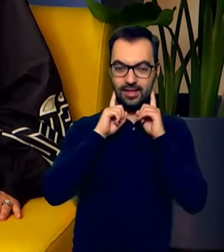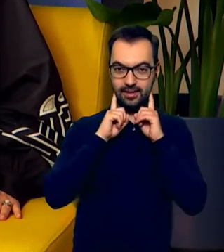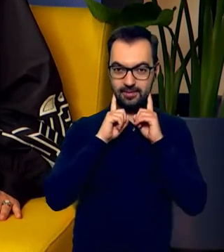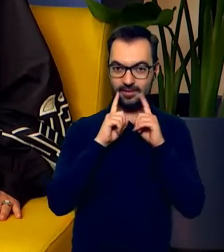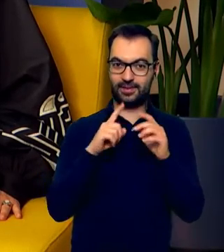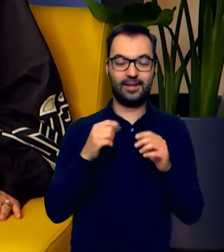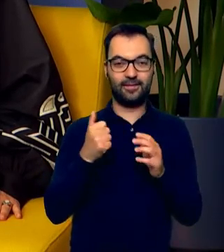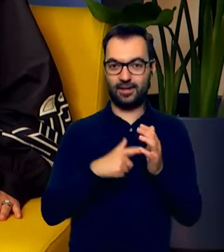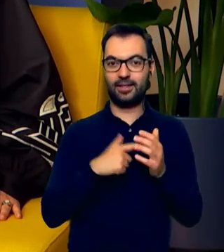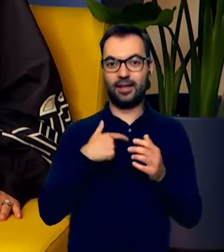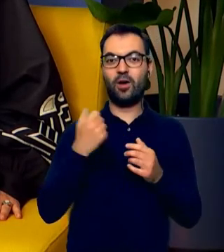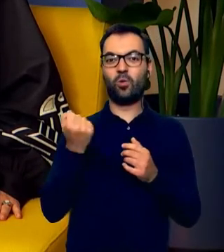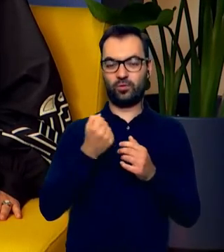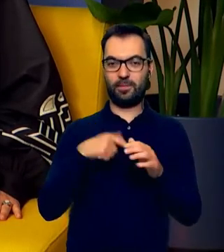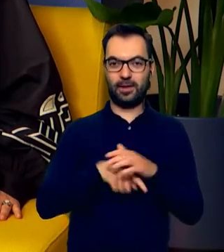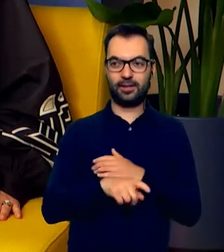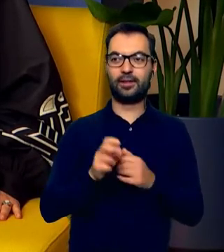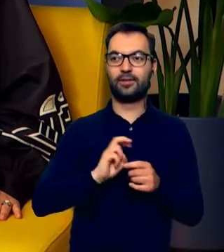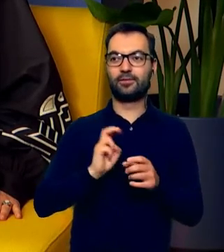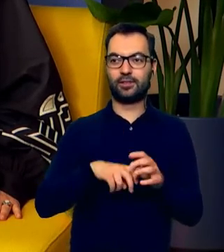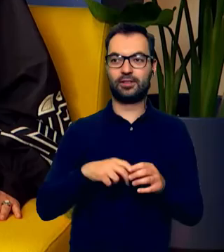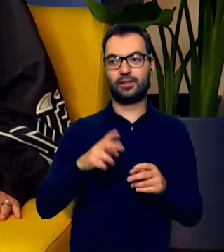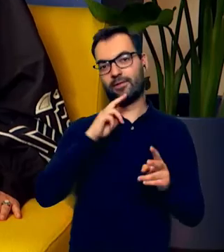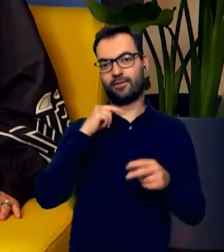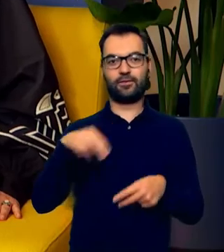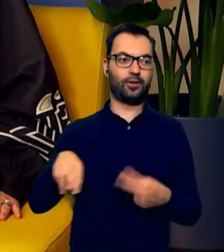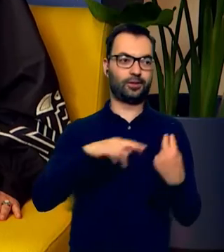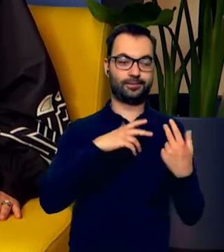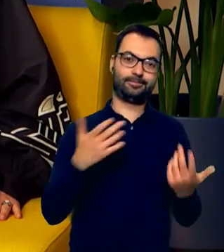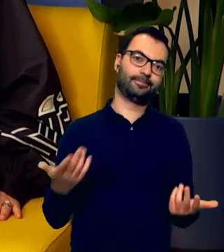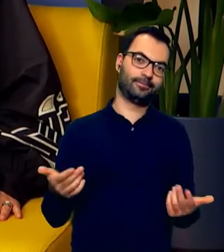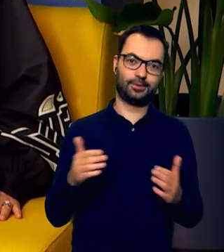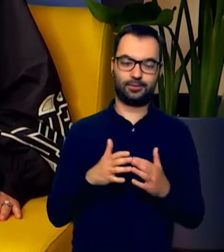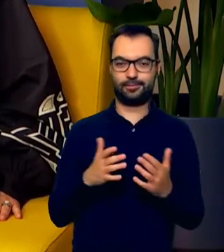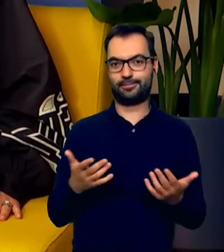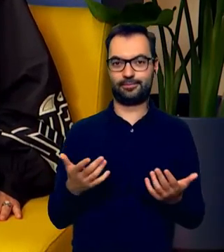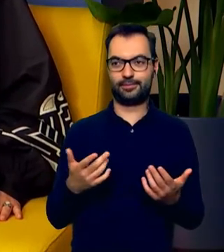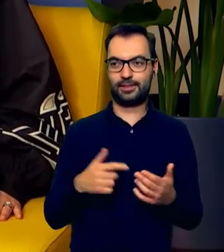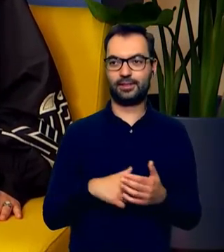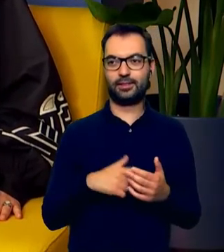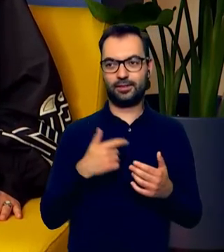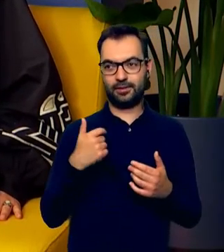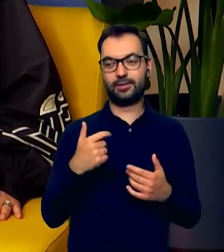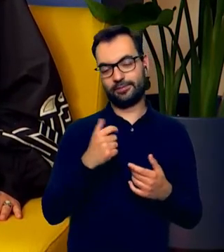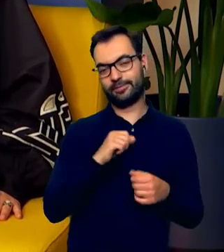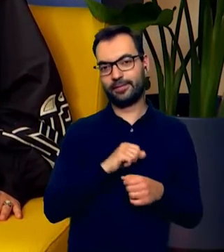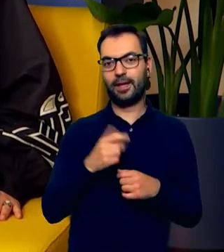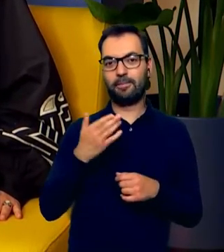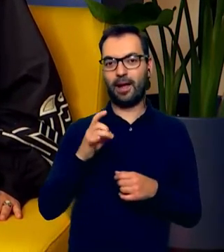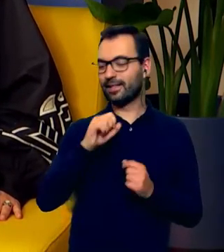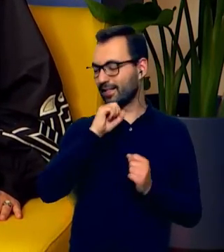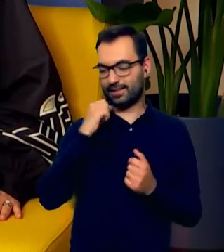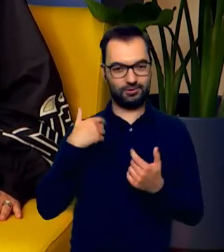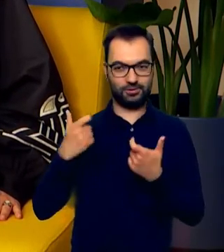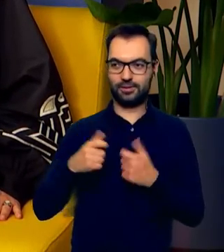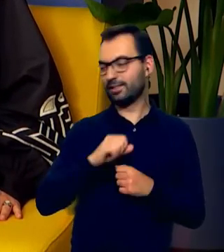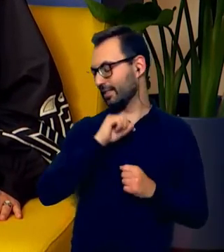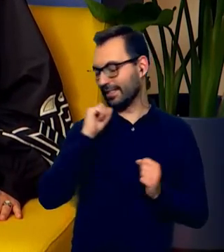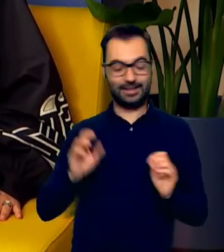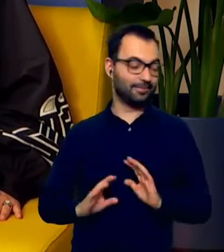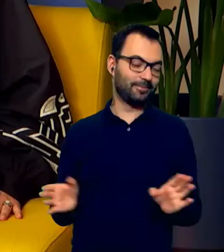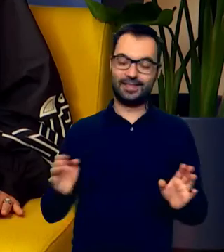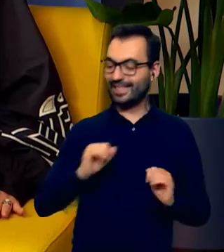jest pierwszy raz, kiedy używam metra i wsiadam i jadę z powrotem, wiesz, w kierunku domu. No, takie rzeczy mi się zdarzają. Mama, gdzie by się to w życiu nie zdarzyło. Nie,